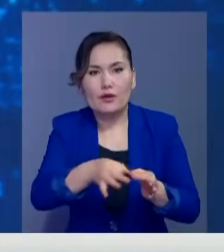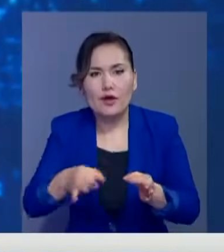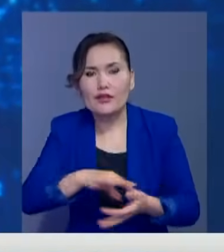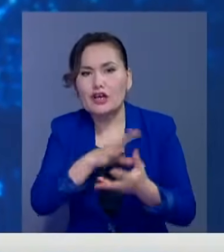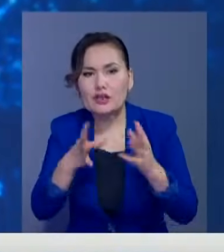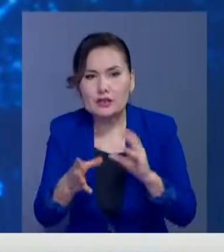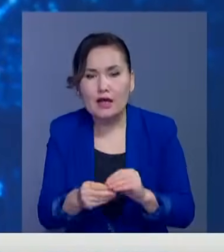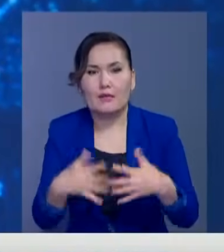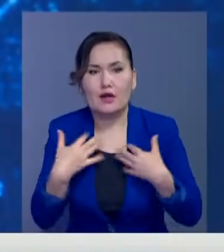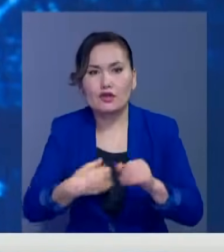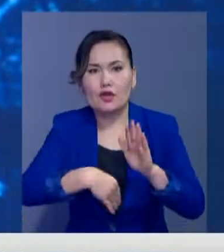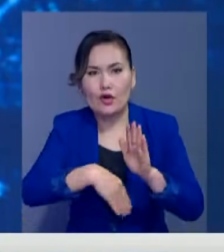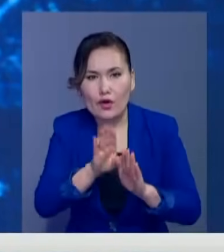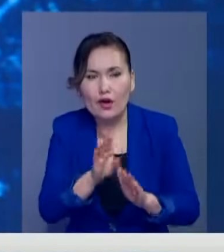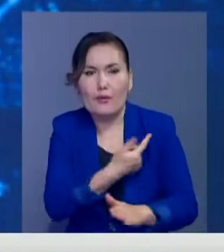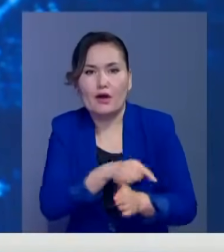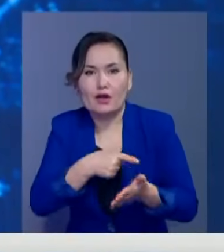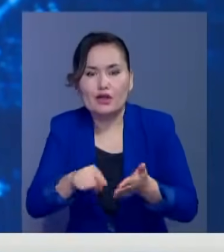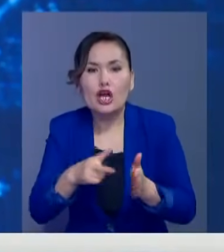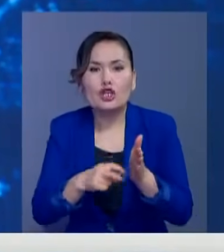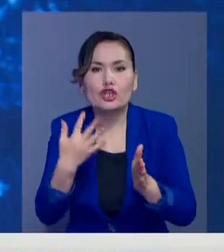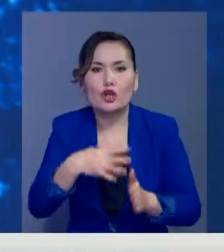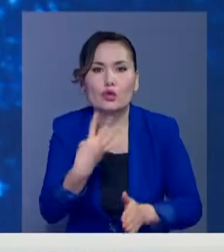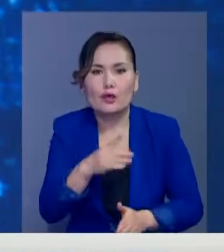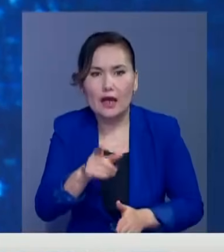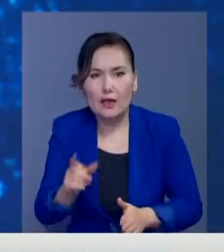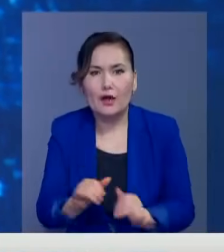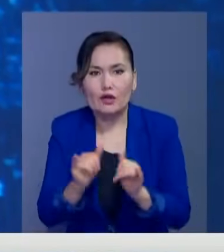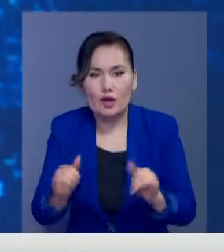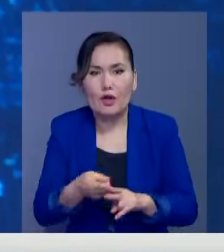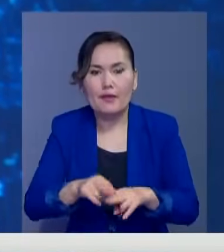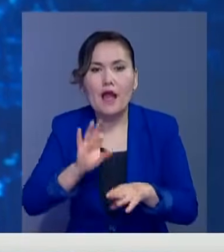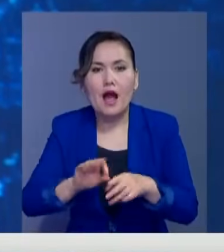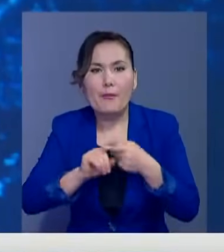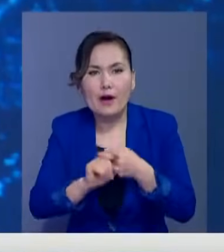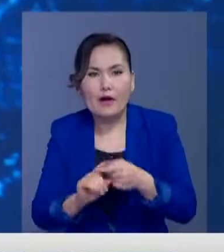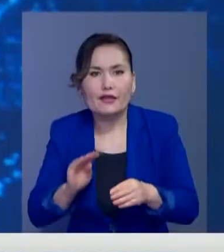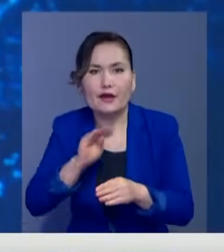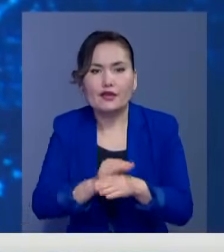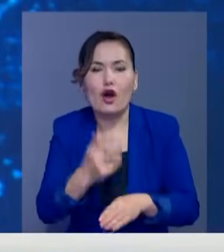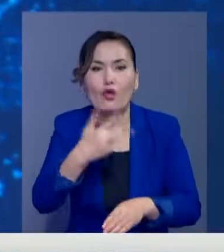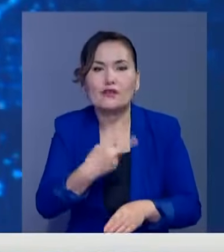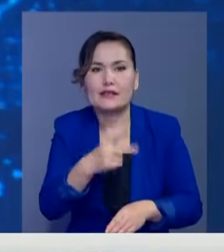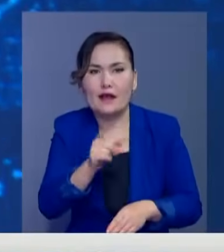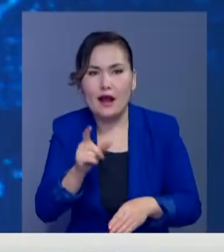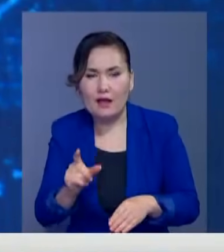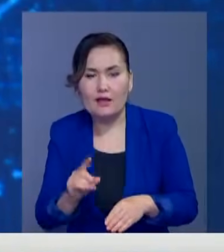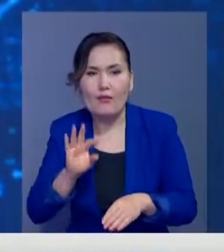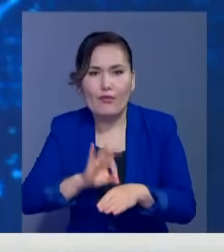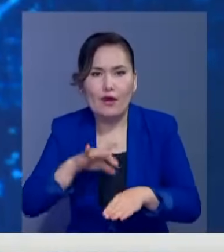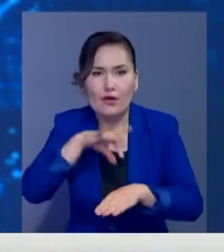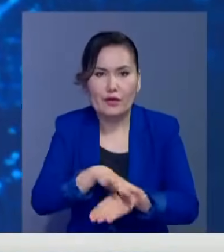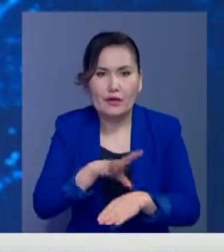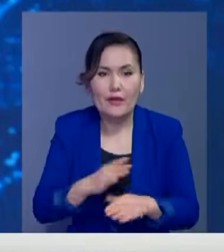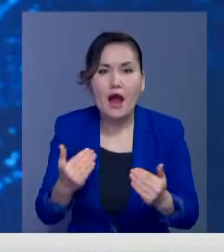жалпы сауыққандар саны 754-ке жетті. Бұған дейін бұл індеттің тағы 32 адамнан анықталғанын айтқан болатынбыз.